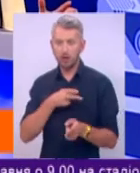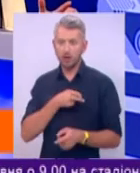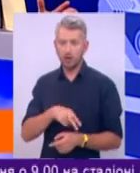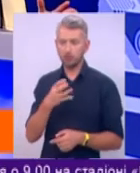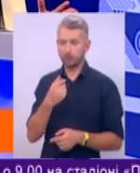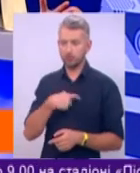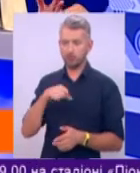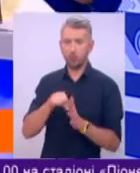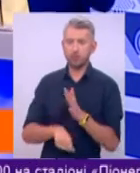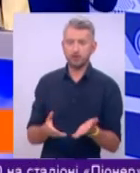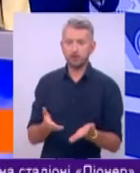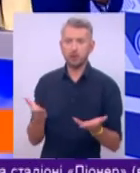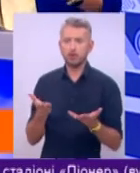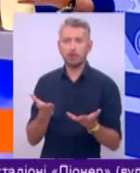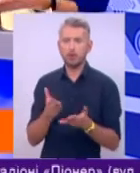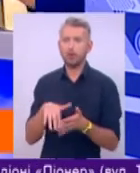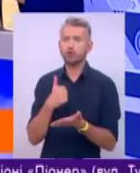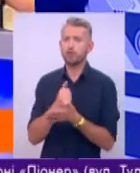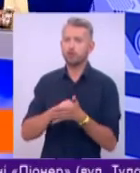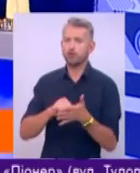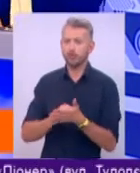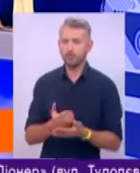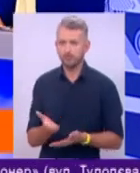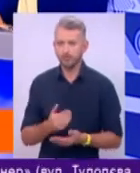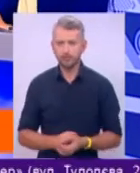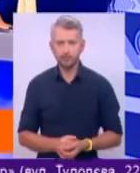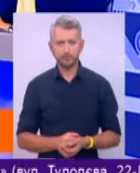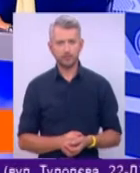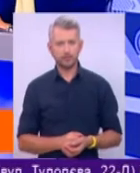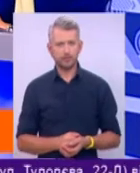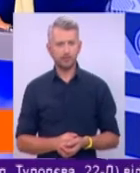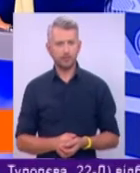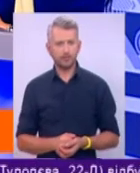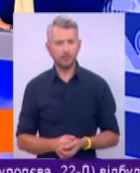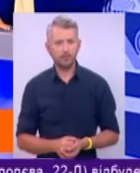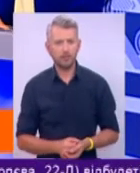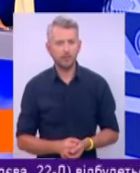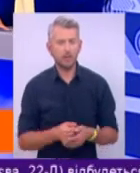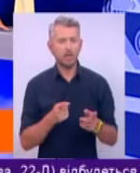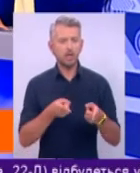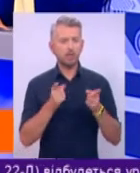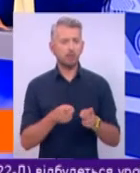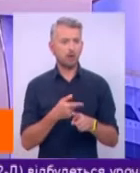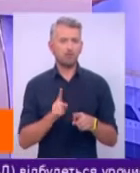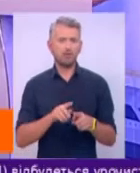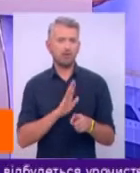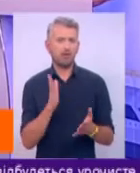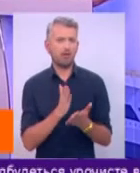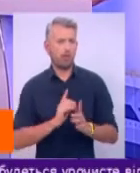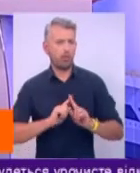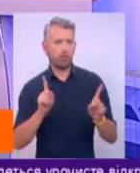від самогубств. Які тому основні причини? Прошу, пані Наталю, розпочнемо з вас. Насправді, це не є виключною ситуацією.